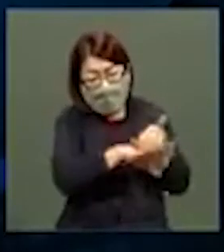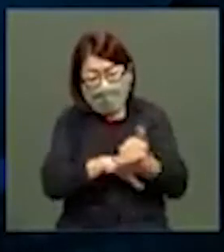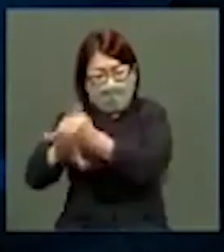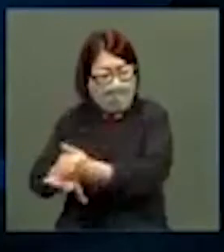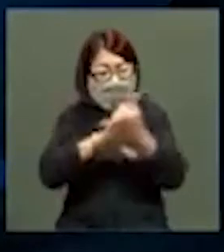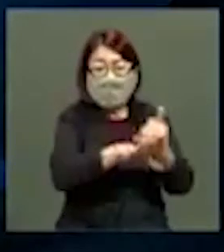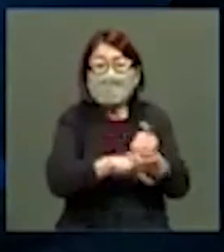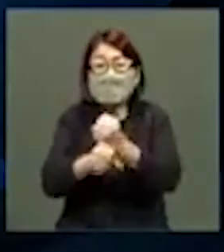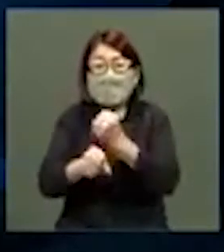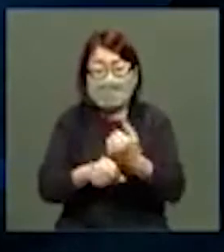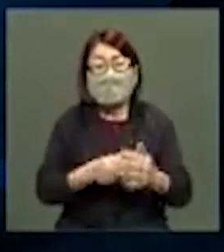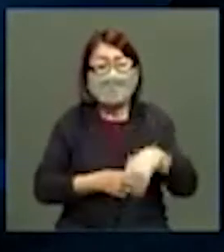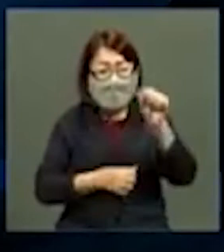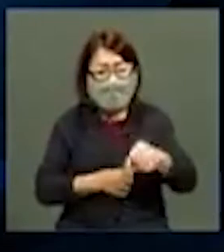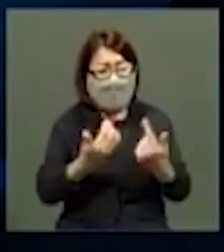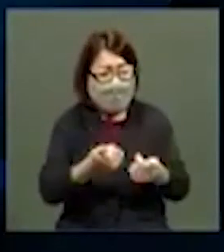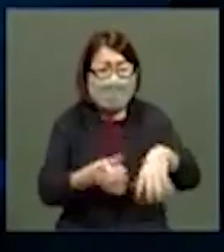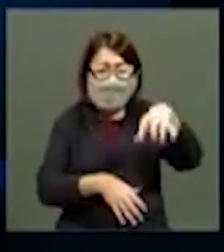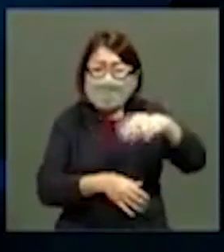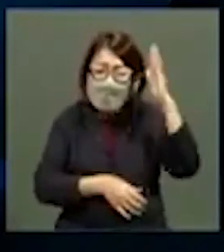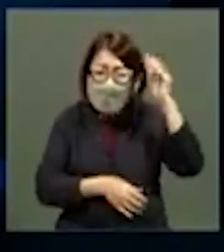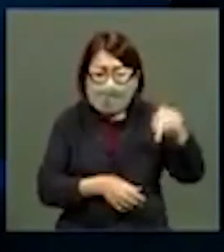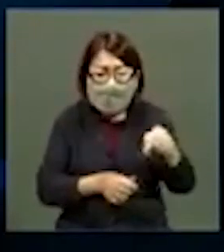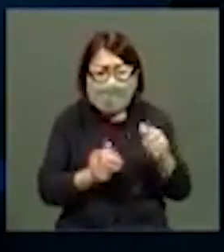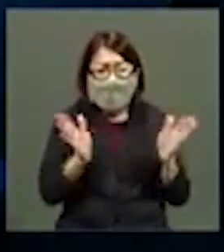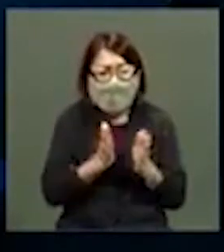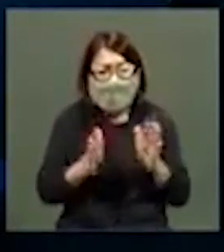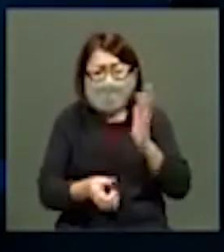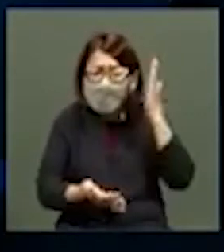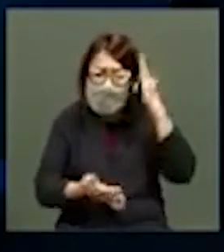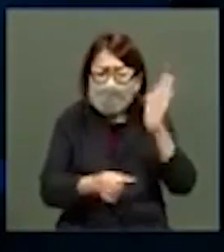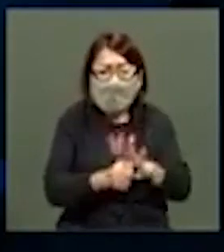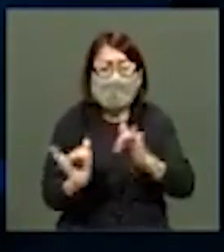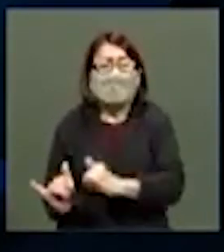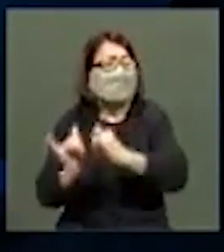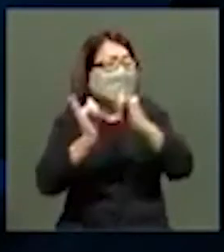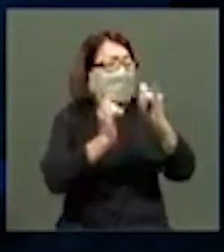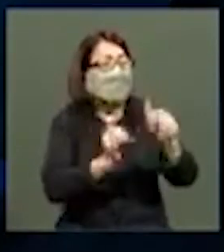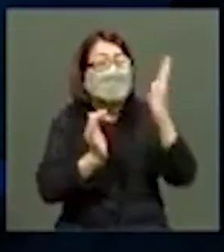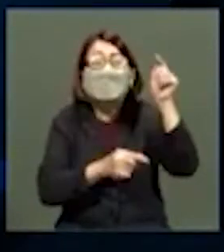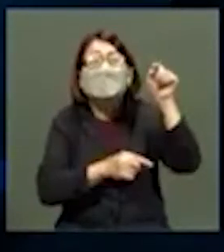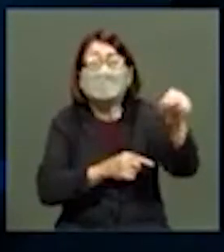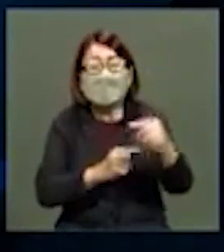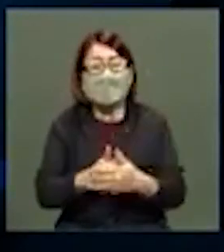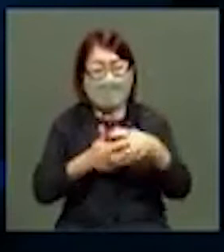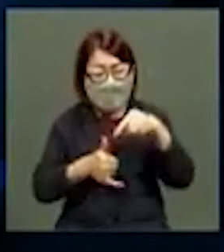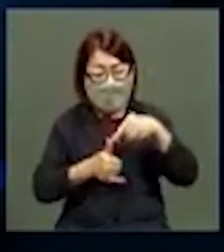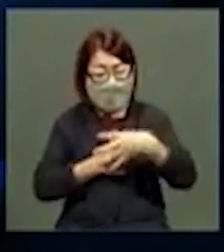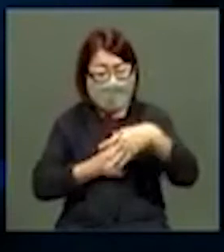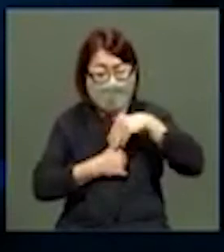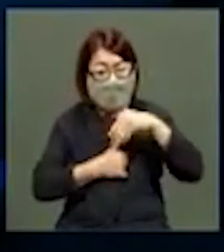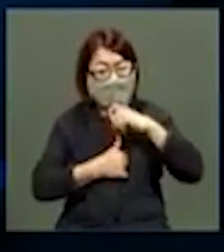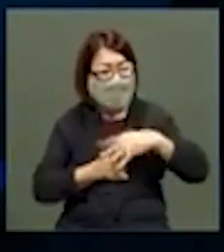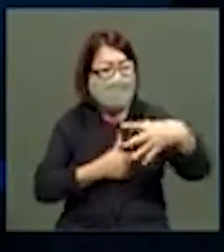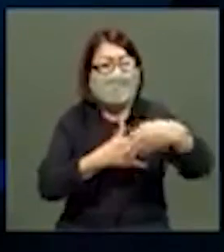นไซต์คนงานแต่ปรากฏว่าที่นอนไม่พอเอาคนงานคนนี้ไปนอนอีกแคมป์หนึ่งติดกันเลยครับระหว่างหลายๆแคมป์ที่เราเคยเสนอกันมาเพ